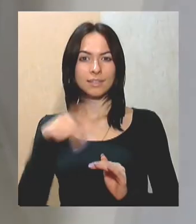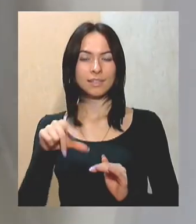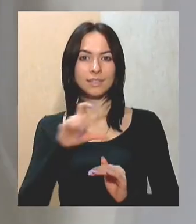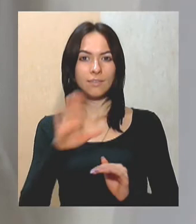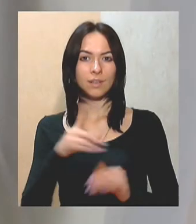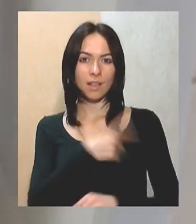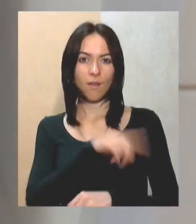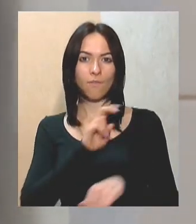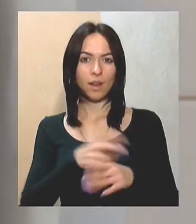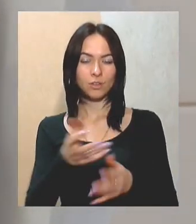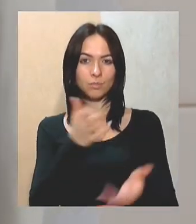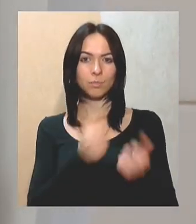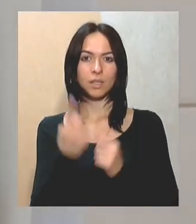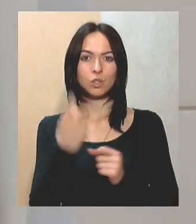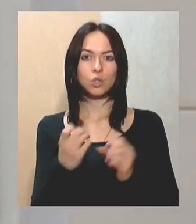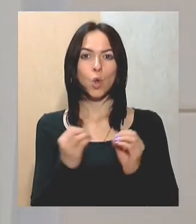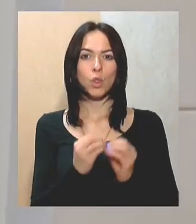людей.